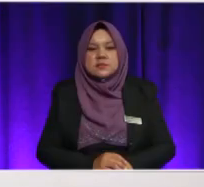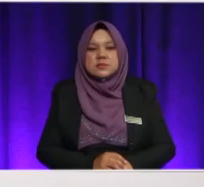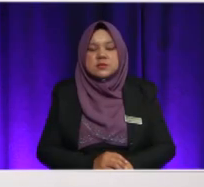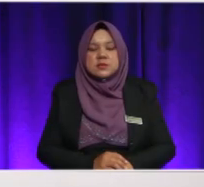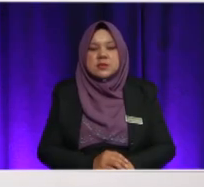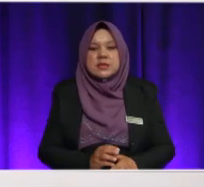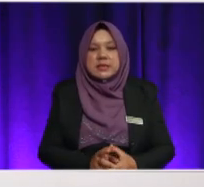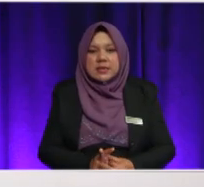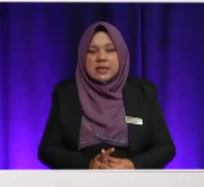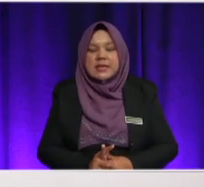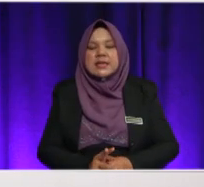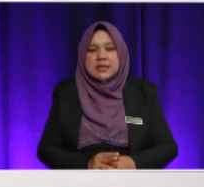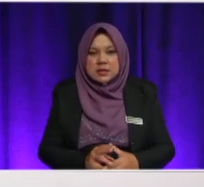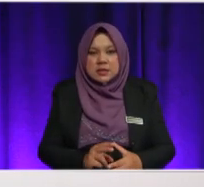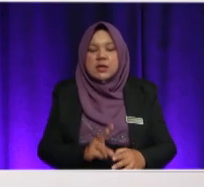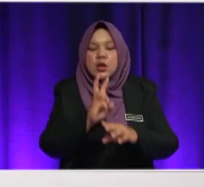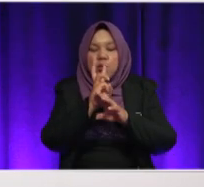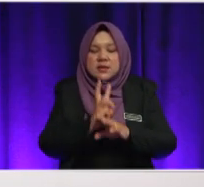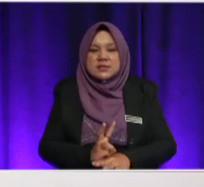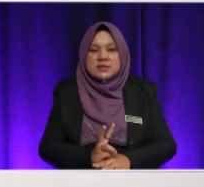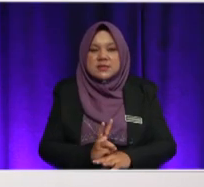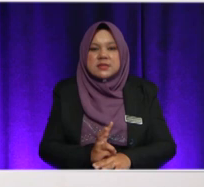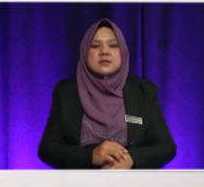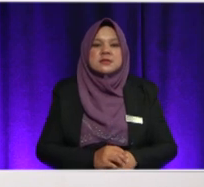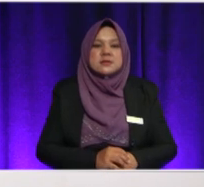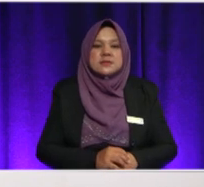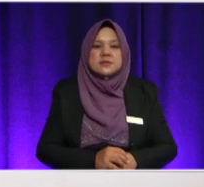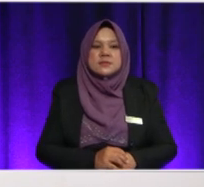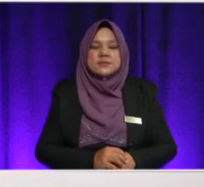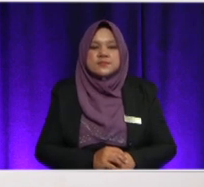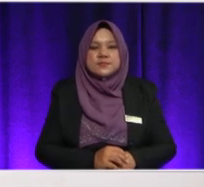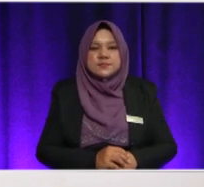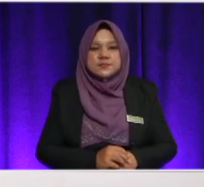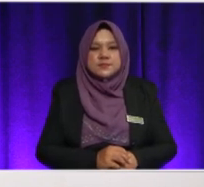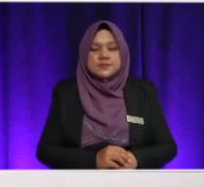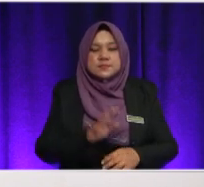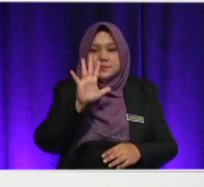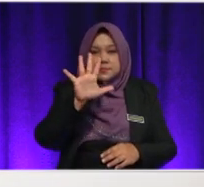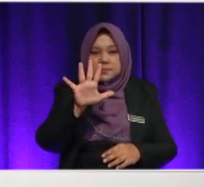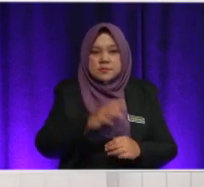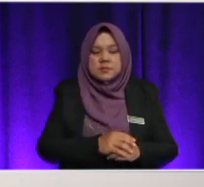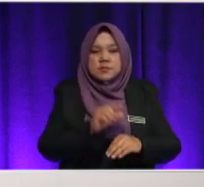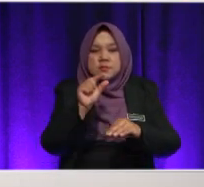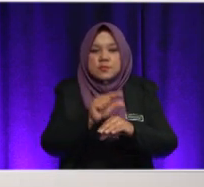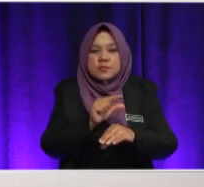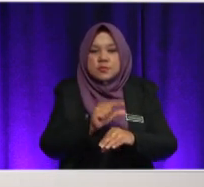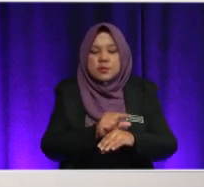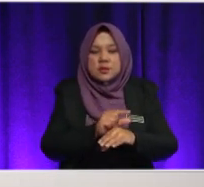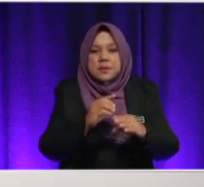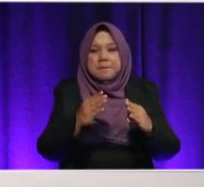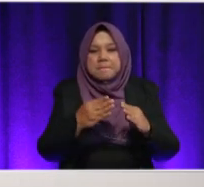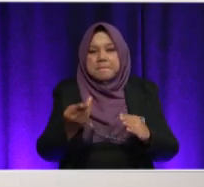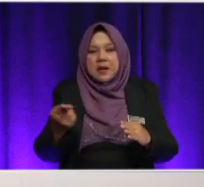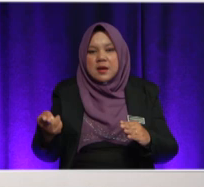Ah ini Ila diwarisi lah diwarisi yang kelima menggunakan bahan semudah jadi